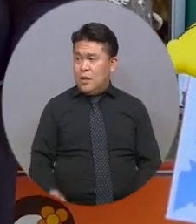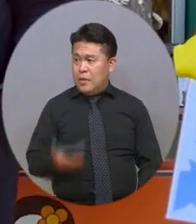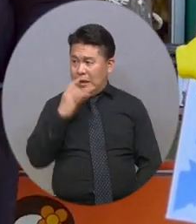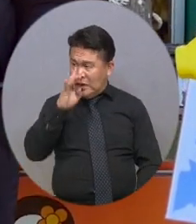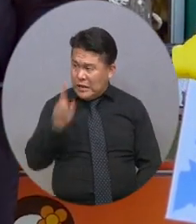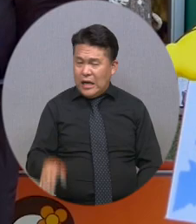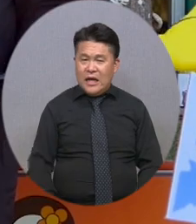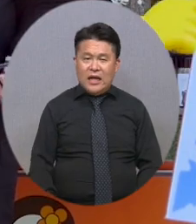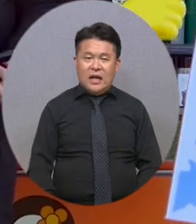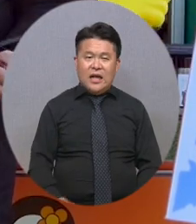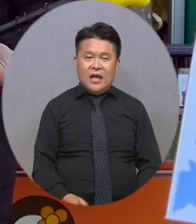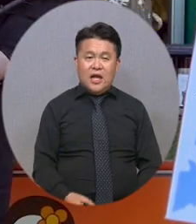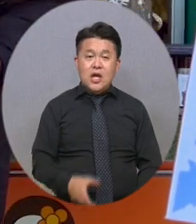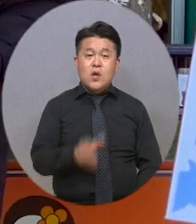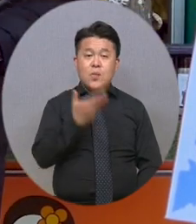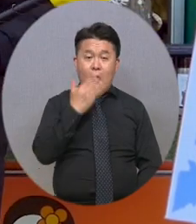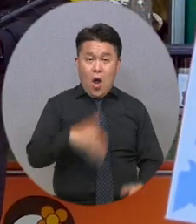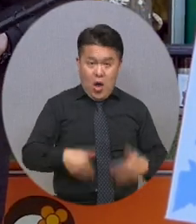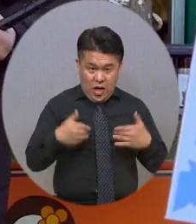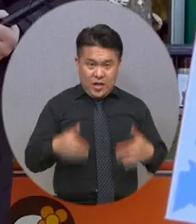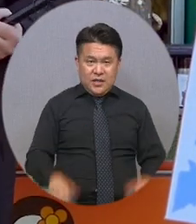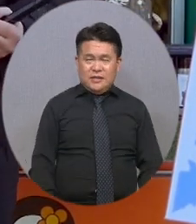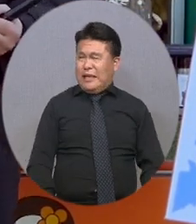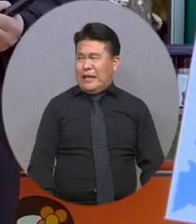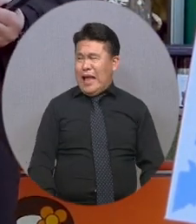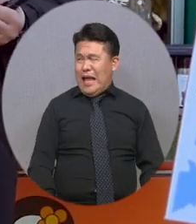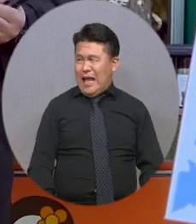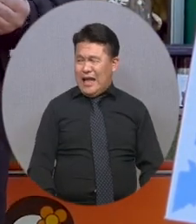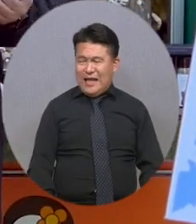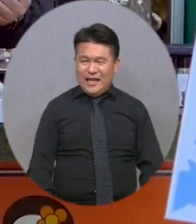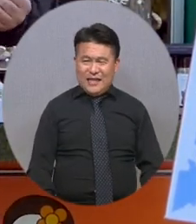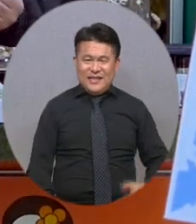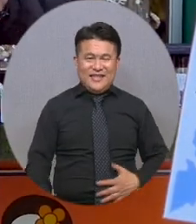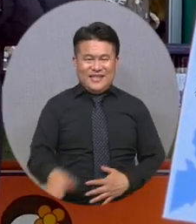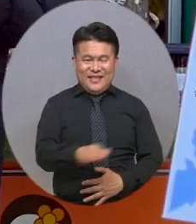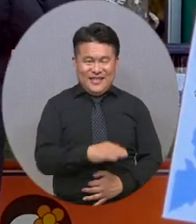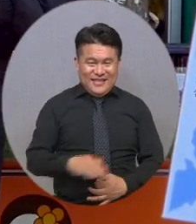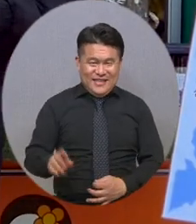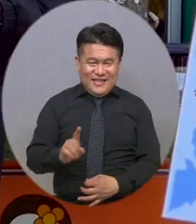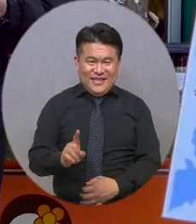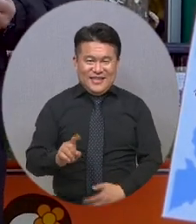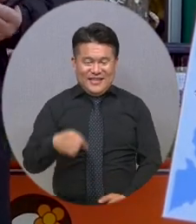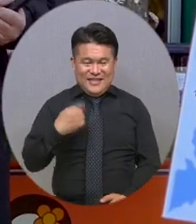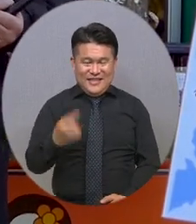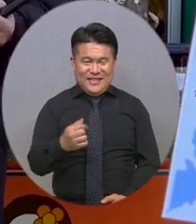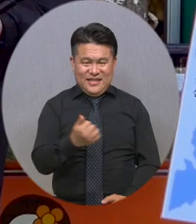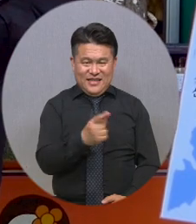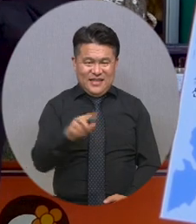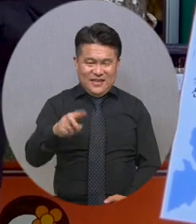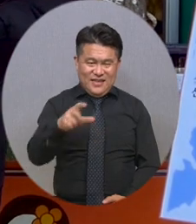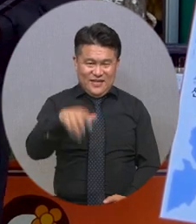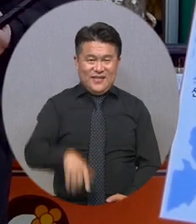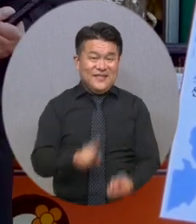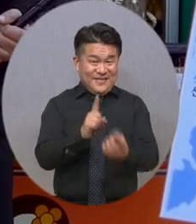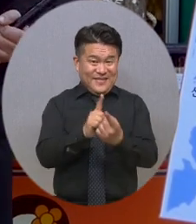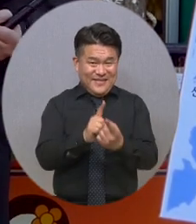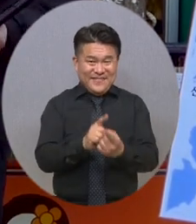없잖아요. 온천물 먹으면 엄청 따뜻해요. 백화점! 저희는 그러면 화순에서